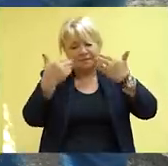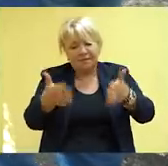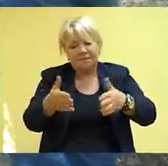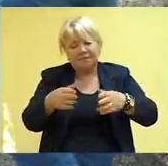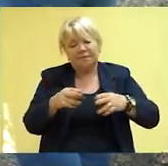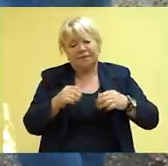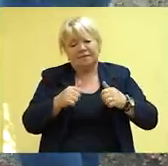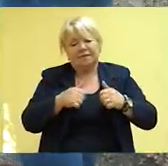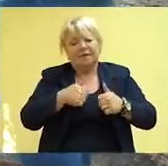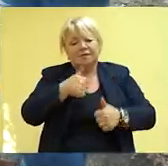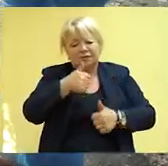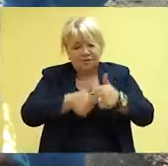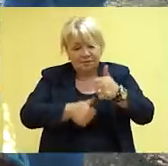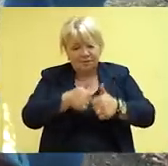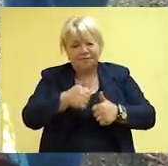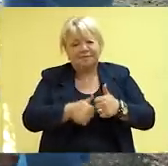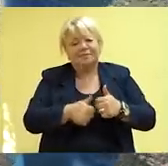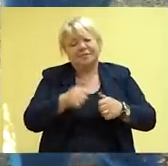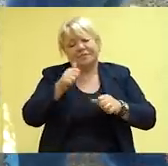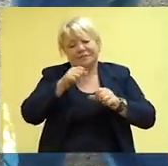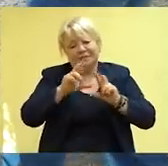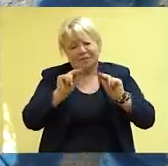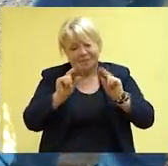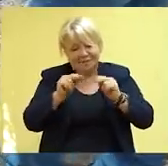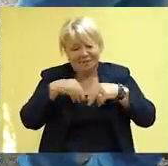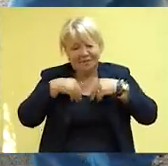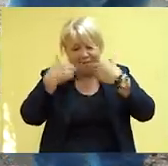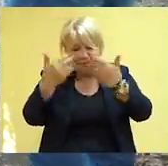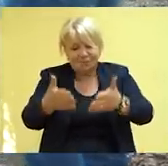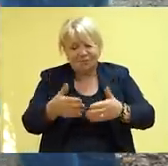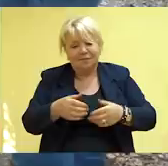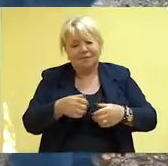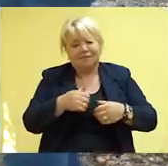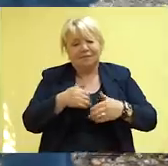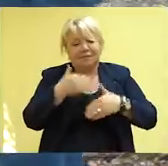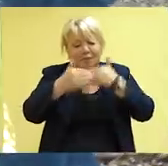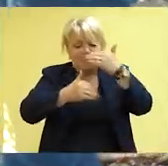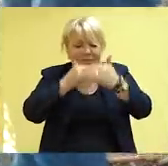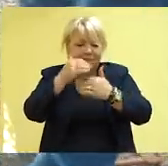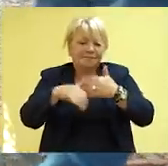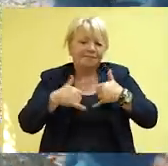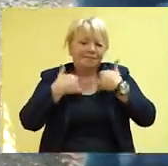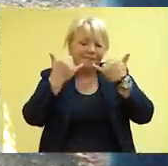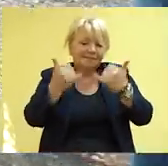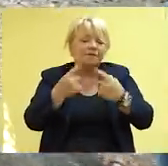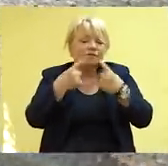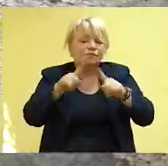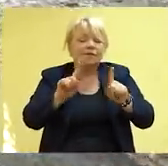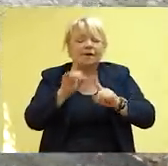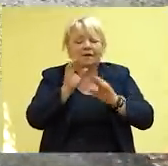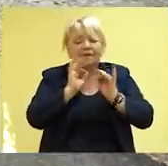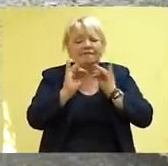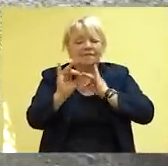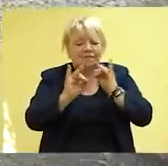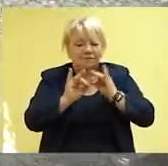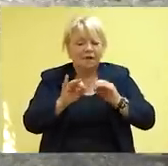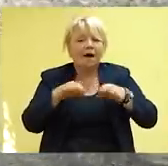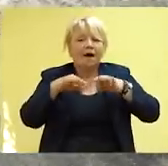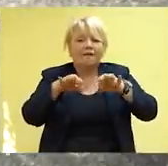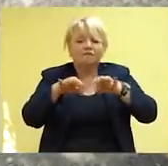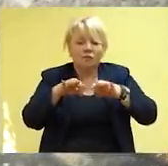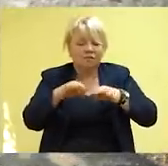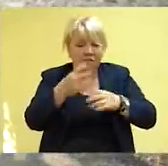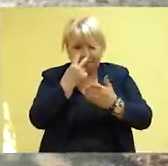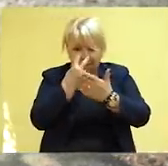დრაგში, ტვაჩი, ასე შემდეგ, ყველაფერში ძმო. რავი, მეტი რაღა ვილაპარაკოთ,